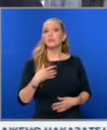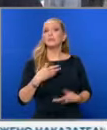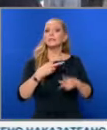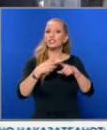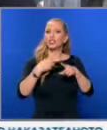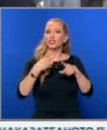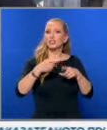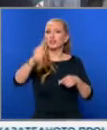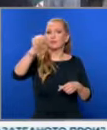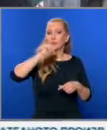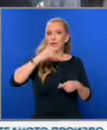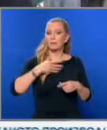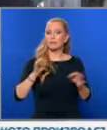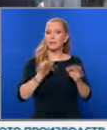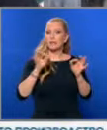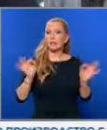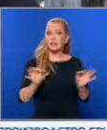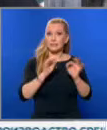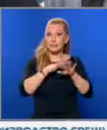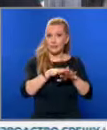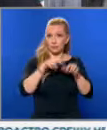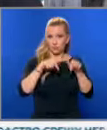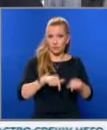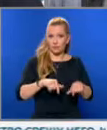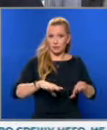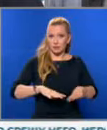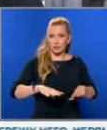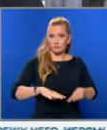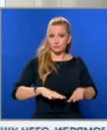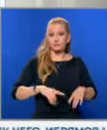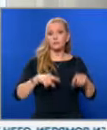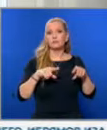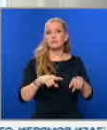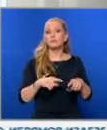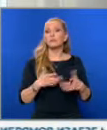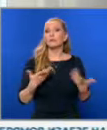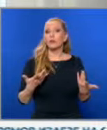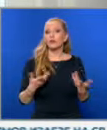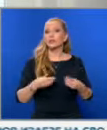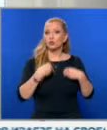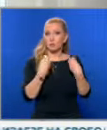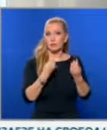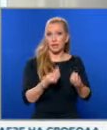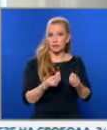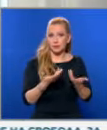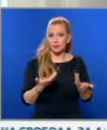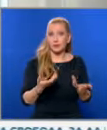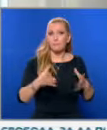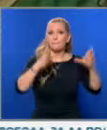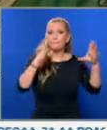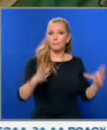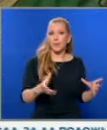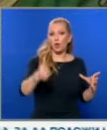има изградена система в детската градина, която се налива и е на стайна температура. Подсигурени са